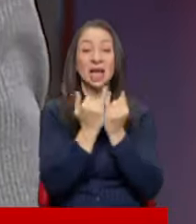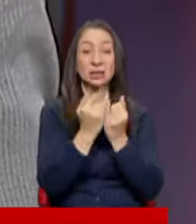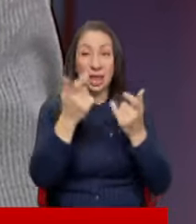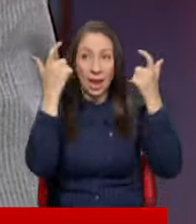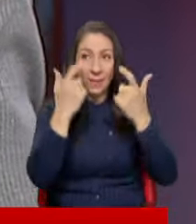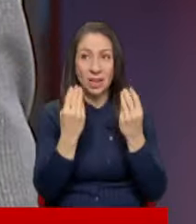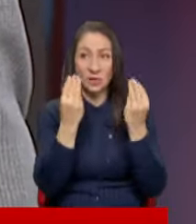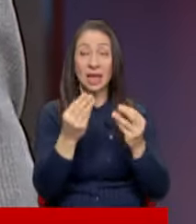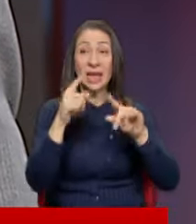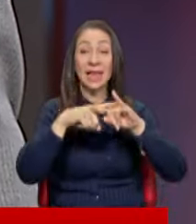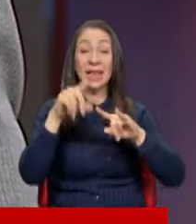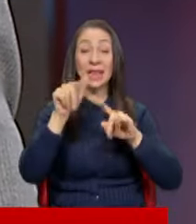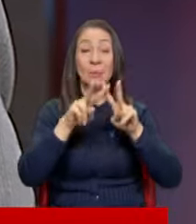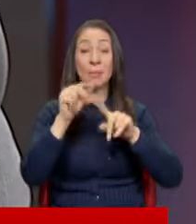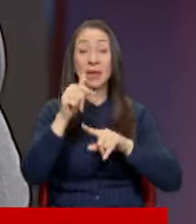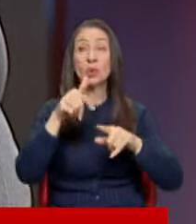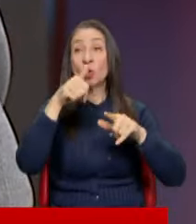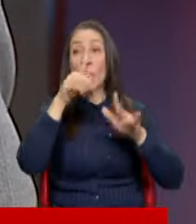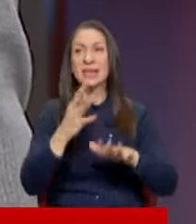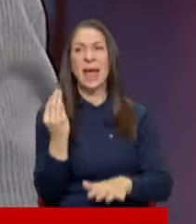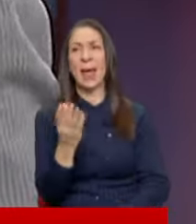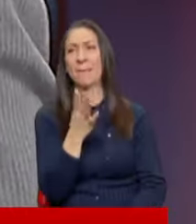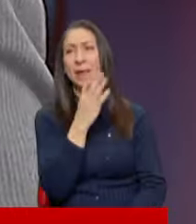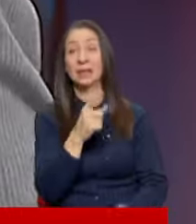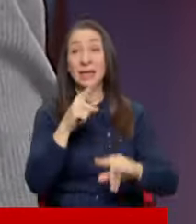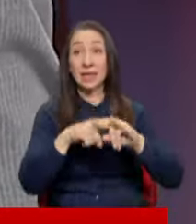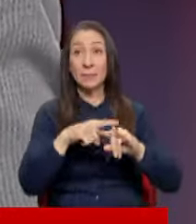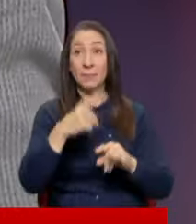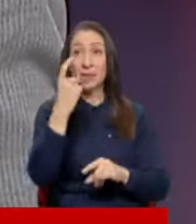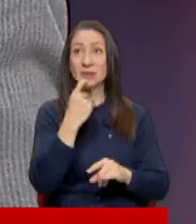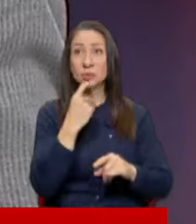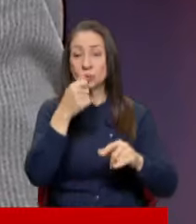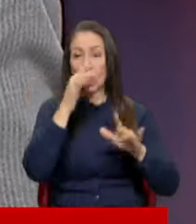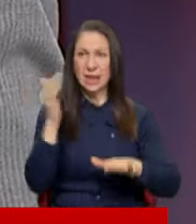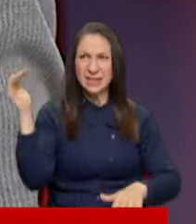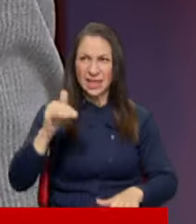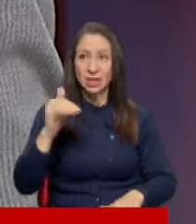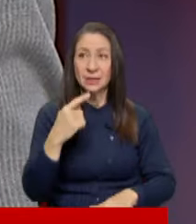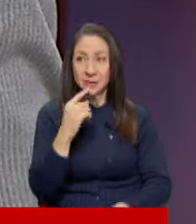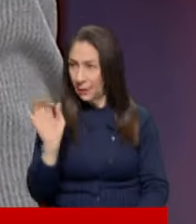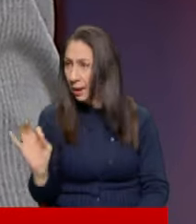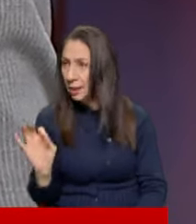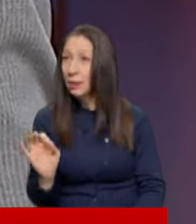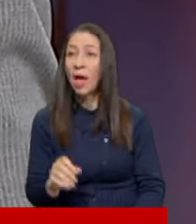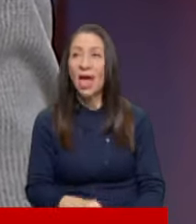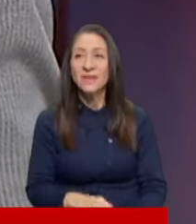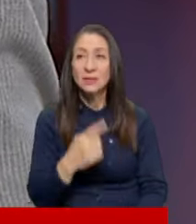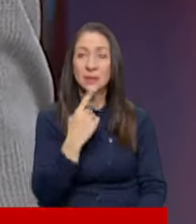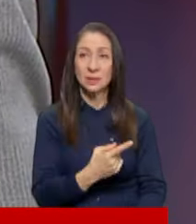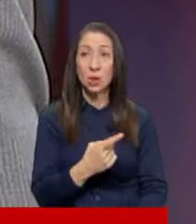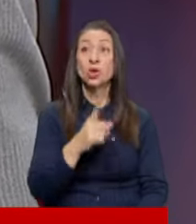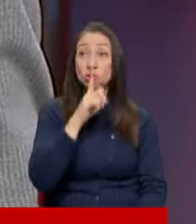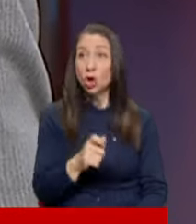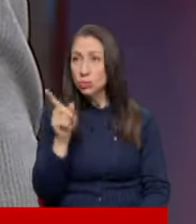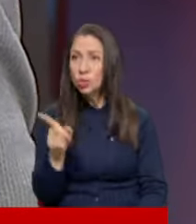ediyorum Hilmi Güler doğalgazı iyi bilir Hilmi Güler bir yılda doğalgaz gelecek değil mi dedi Evet efendim dedi